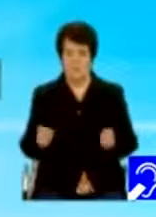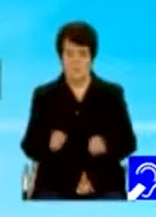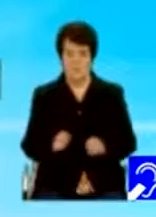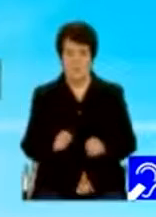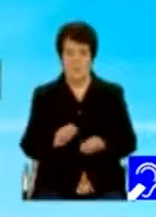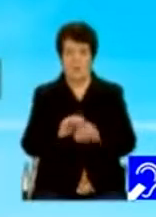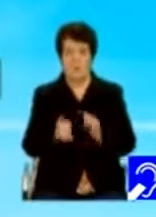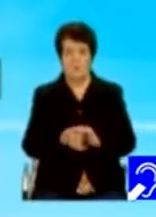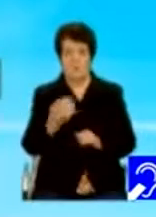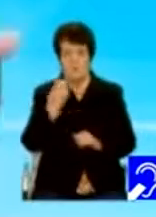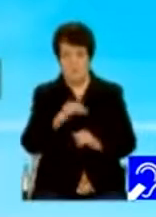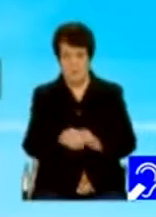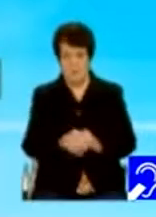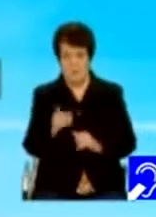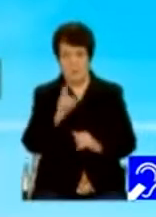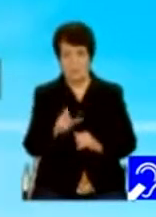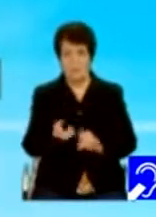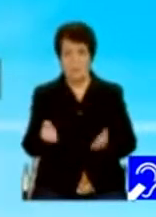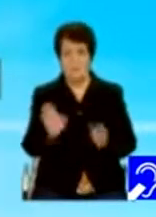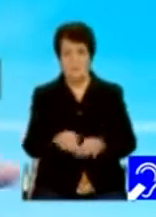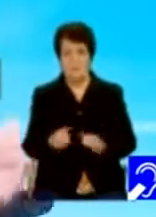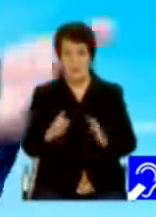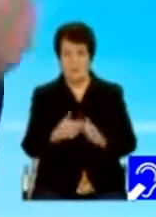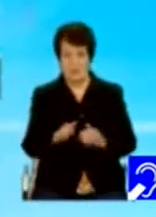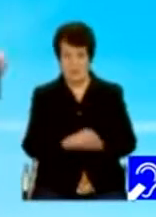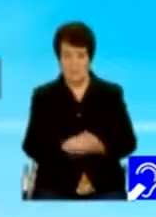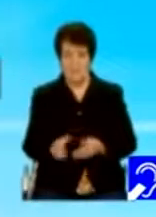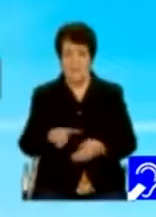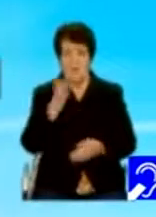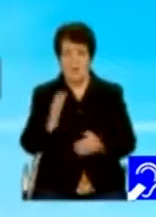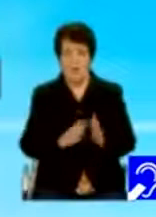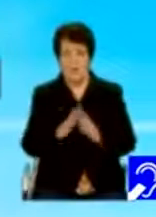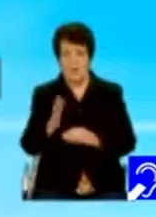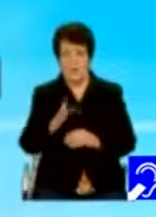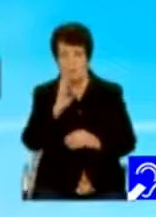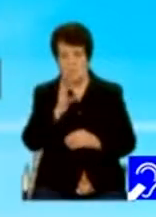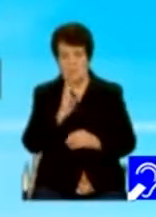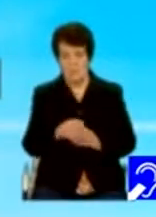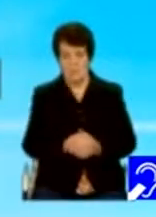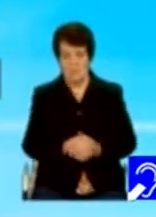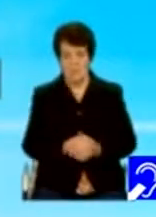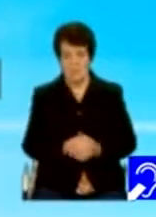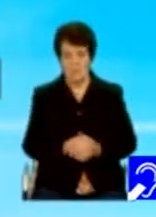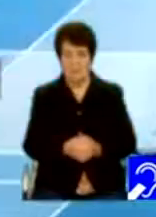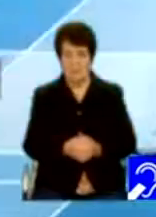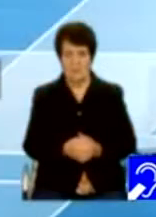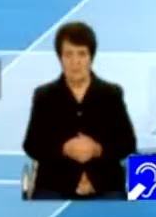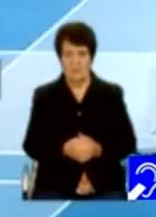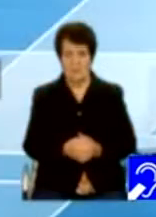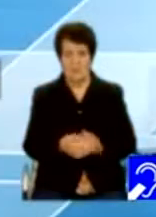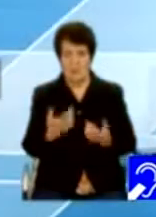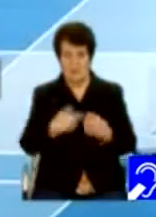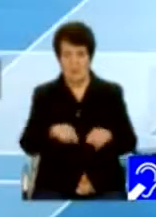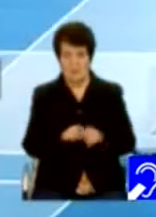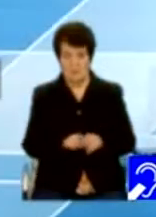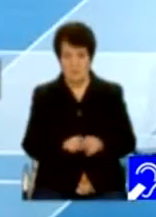condiții mai bune, în așa măsură oamenii vor rămâne acasă, în așa măsură vor crește salariile. Dacă puteți să concentrați, că avem mai multe în